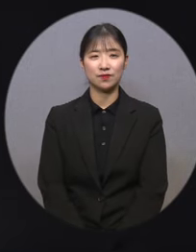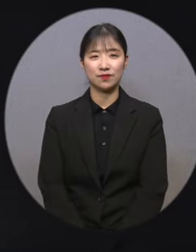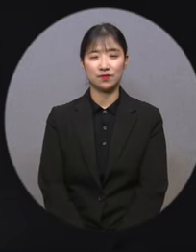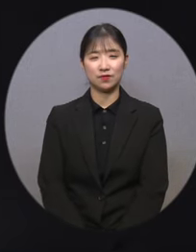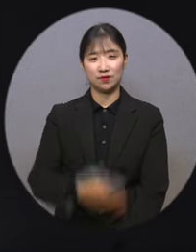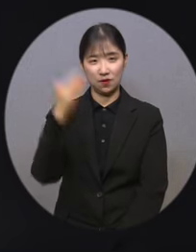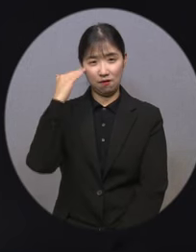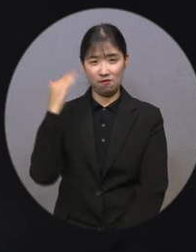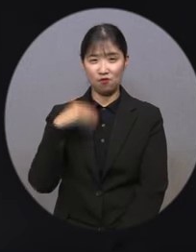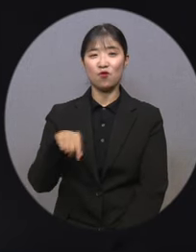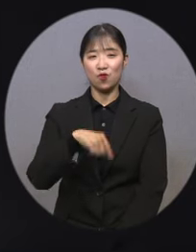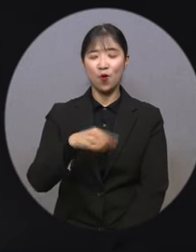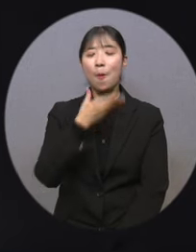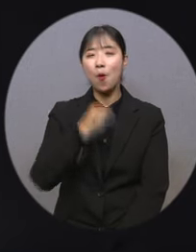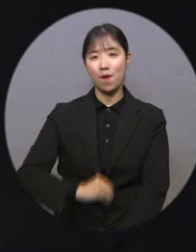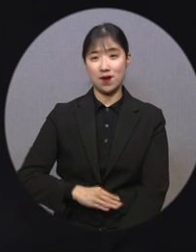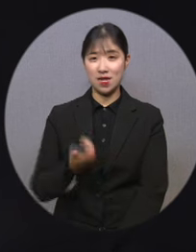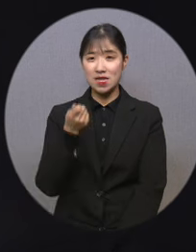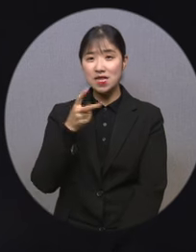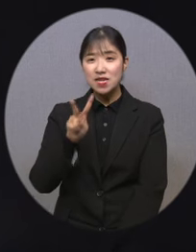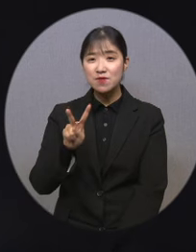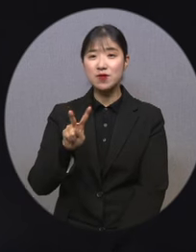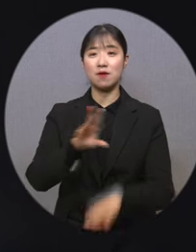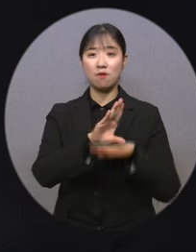우리나라에 이렇게 복지TV가 있다고 해서